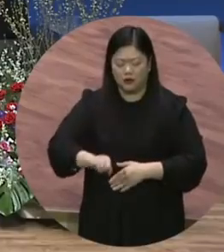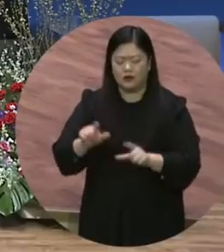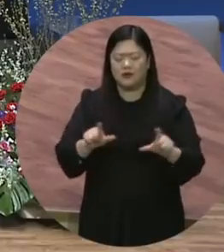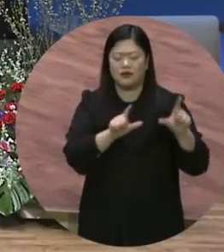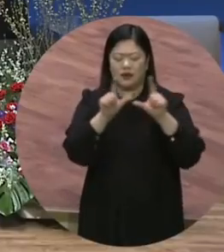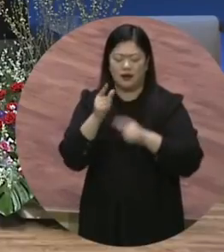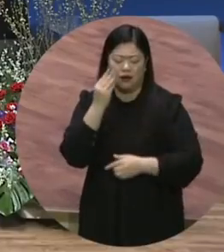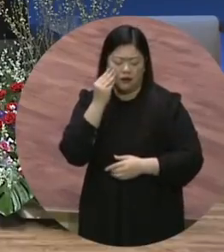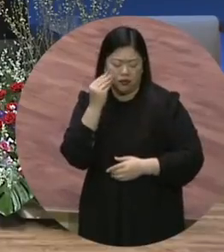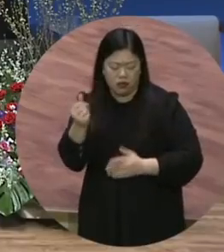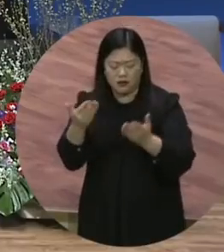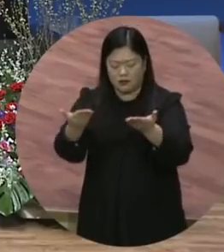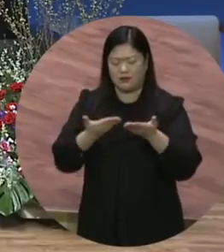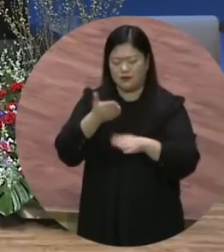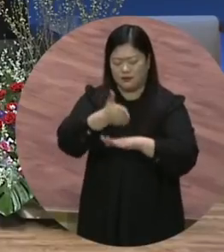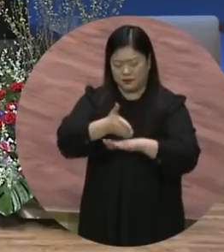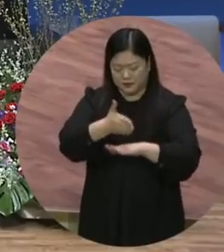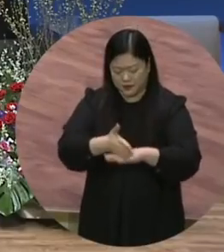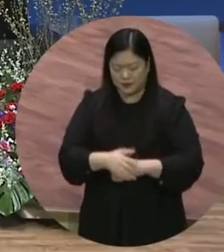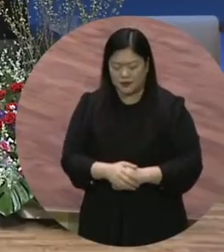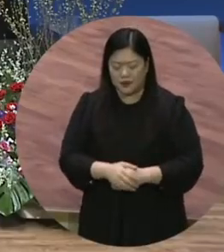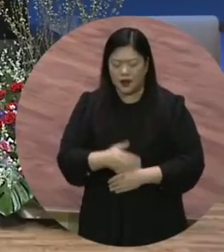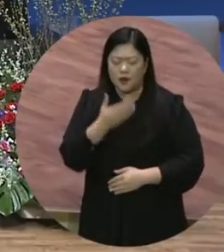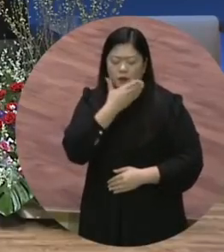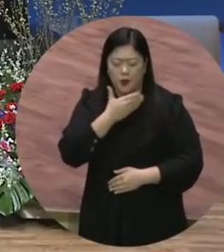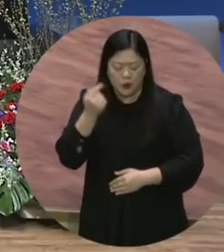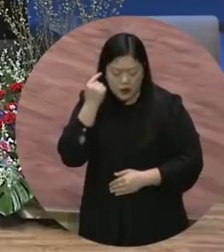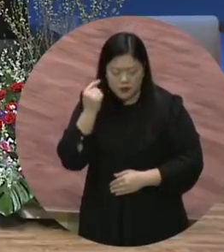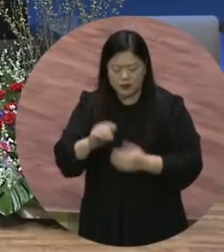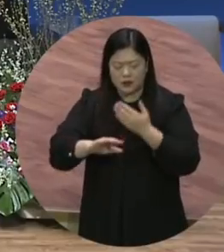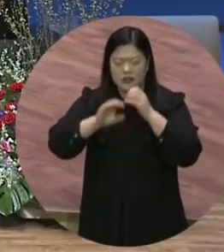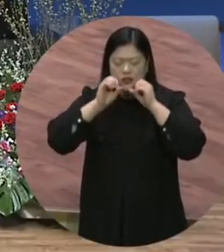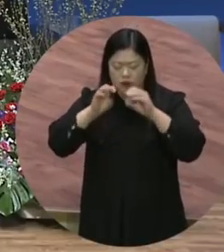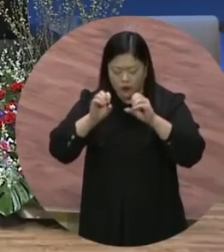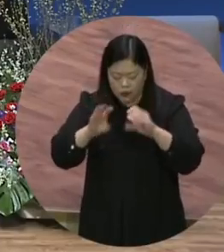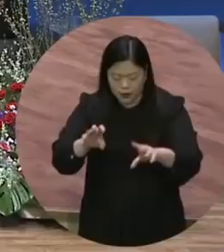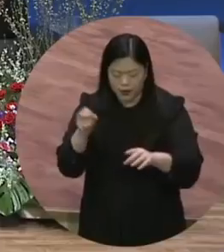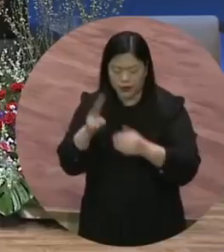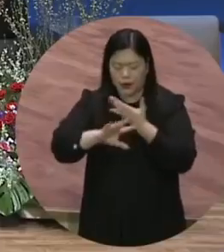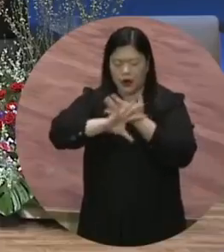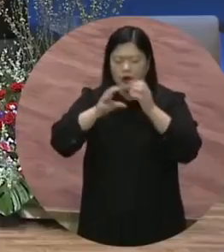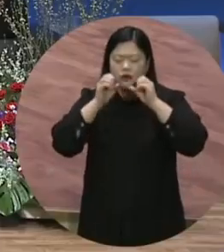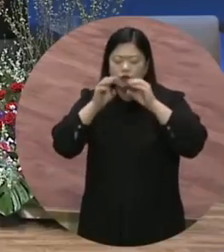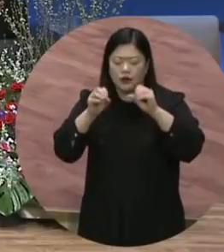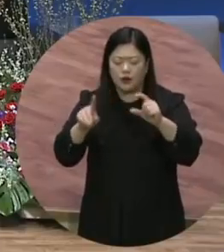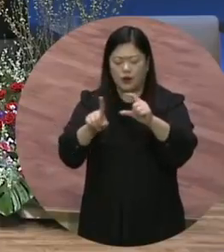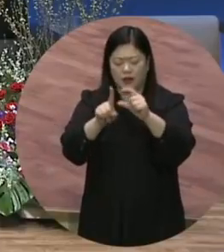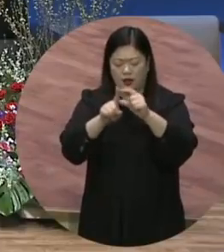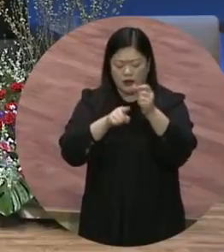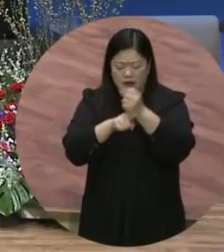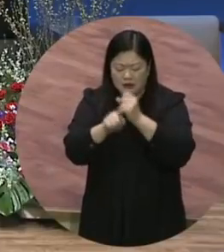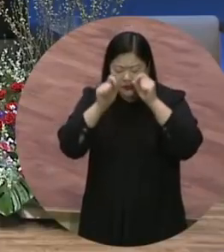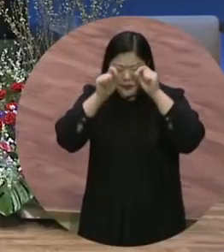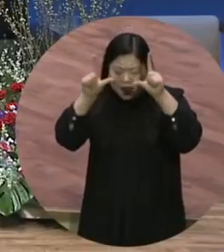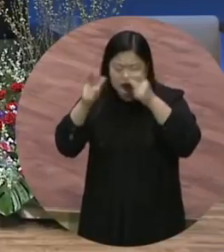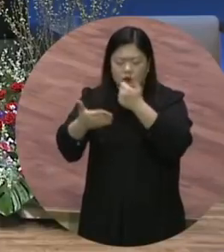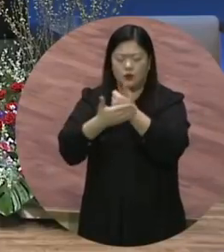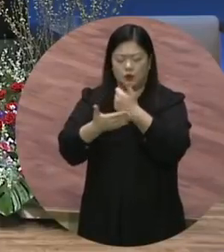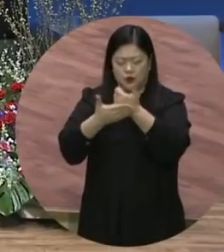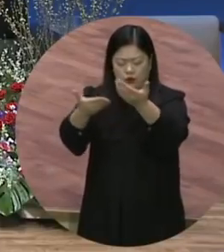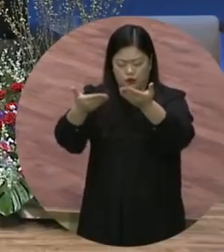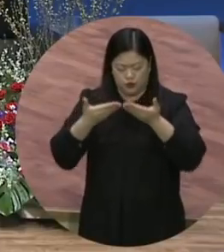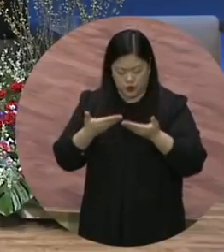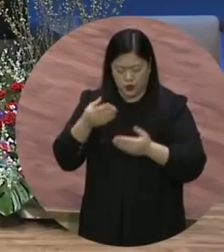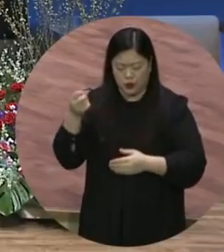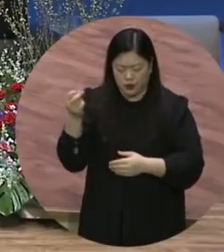이 나라의 민족을 사랑하시어 복음과 선교를 알게 하시니 감사드리며 이제는 남북한이 진정한 복음적 평화의 시간을 가질 수 있도록 인도해